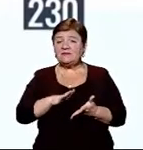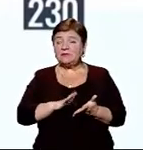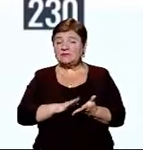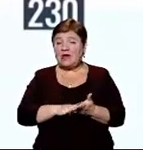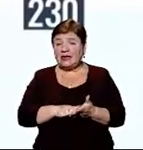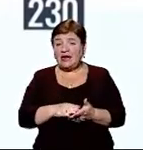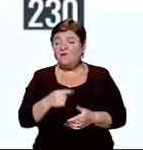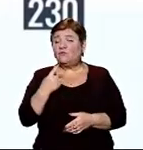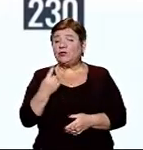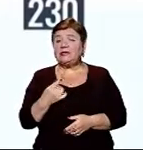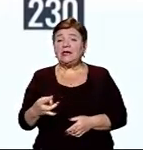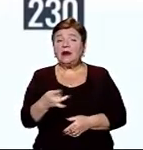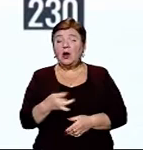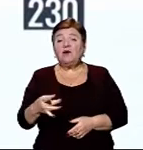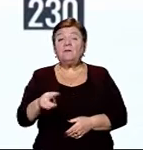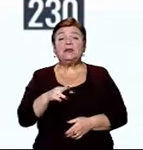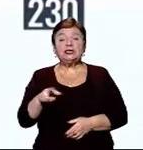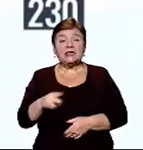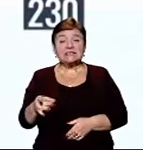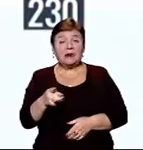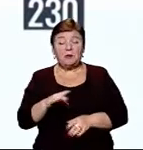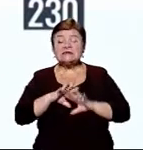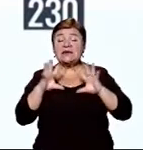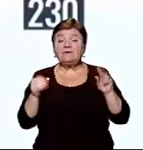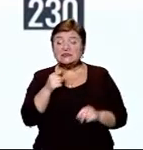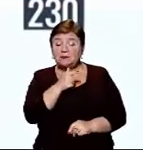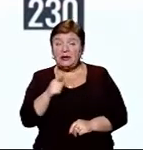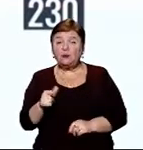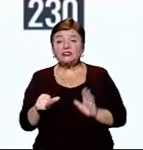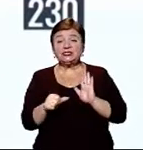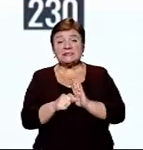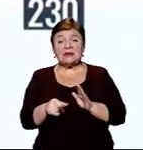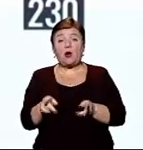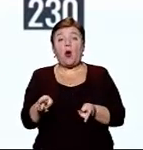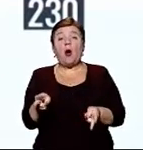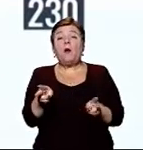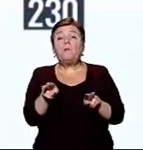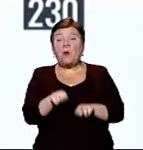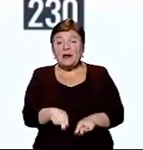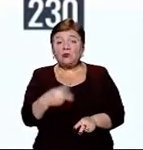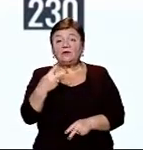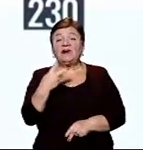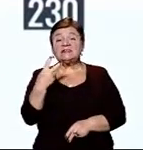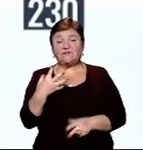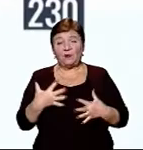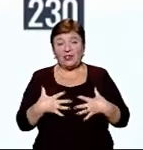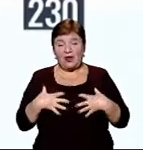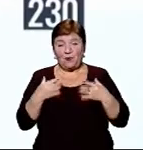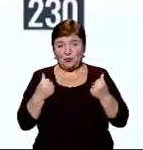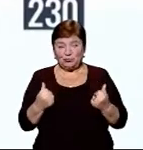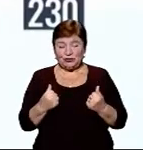одному районі області – Міжгірському. За весь період на Закарпатті померли 6 інфікованих, 22 одужали.